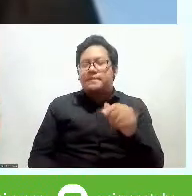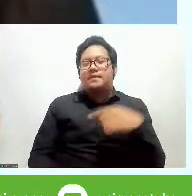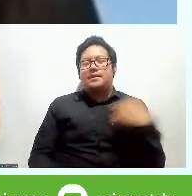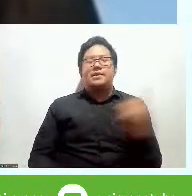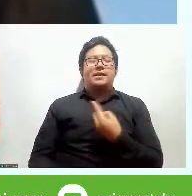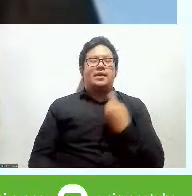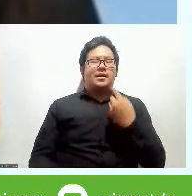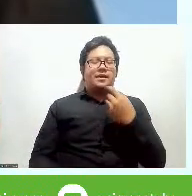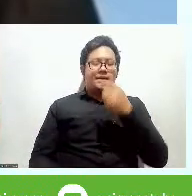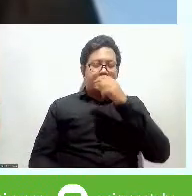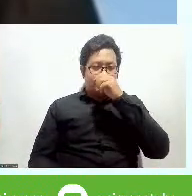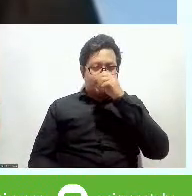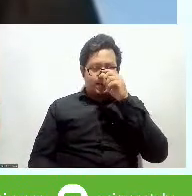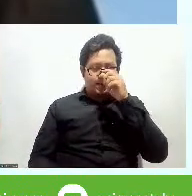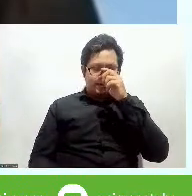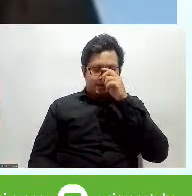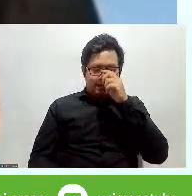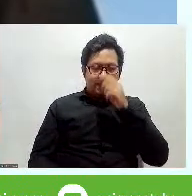kapannya